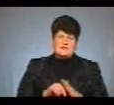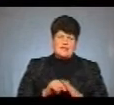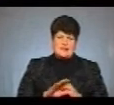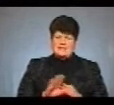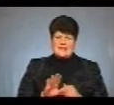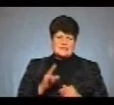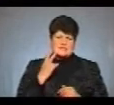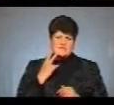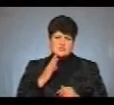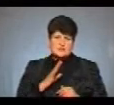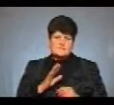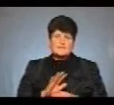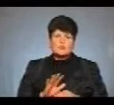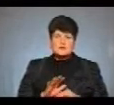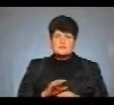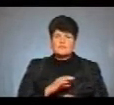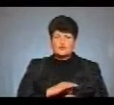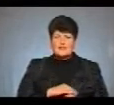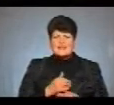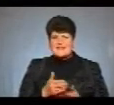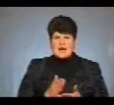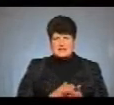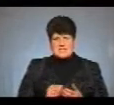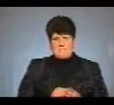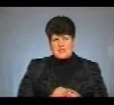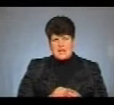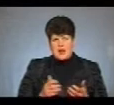завжди виробництві використовувалися якісні матеріали.